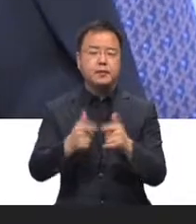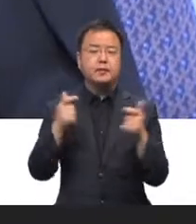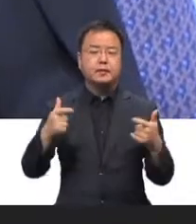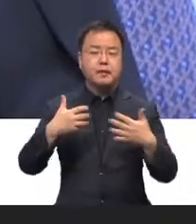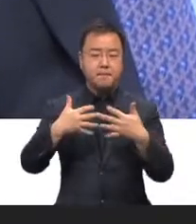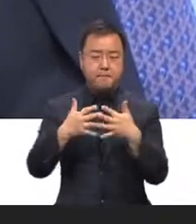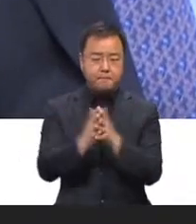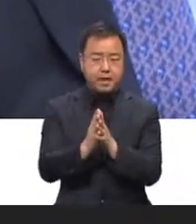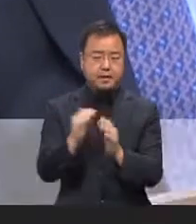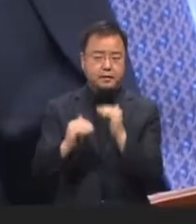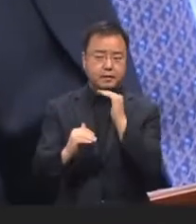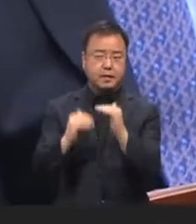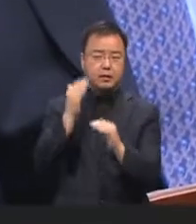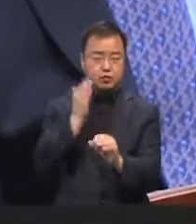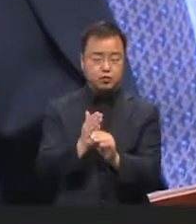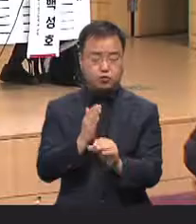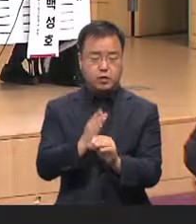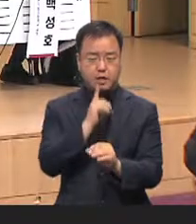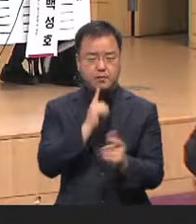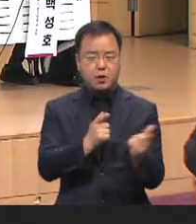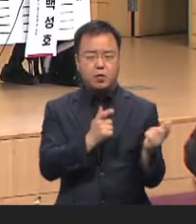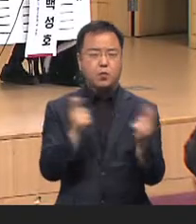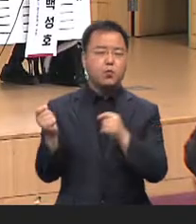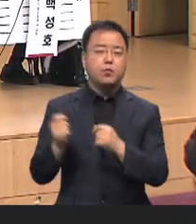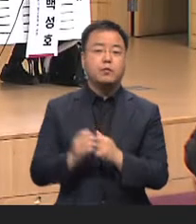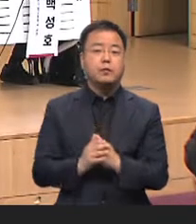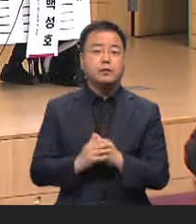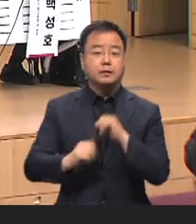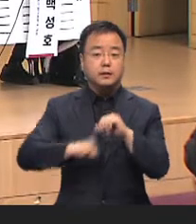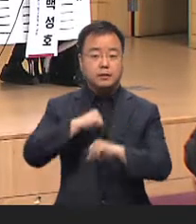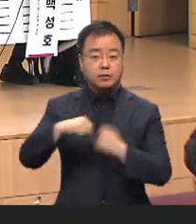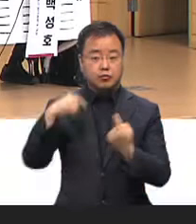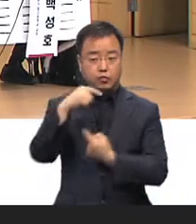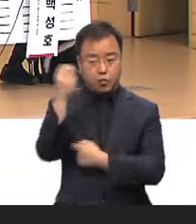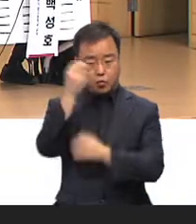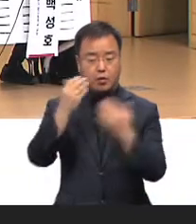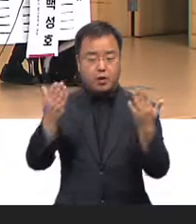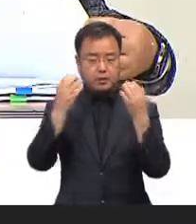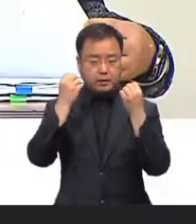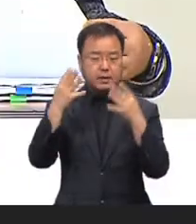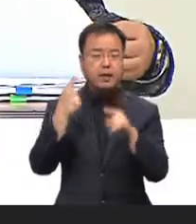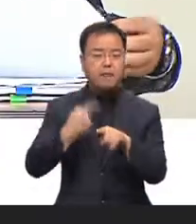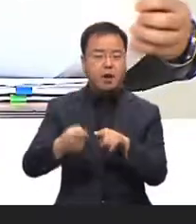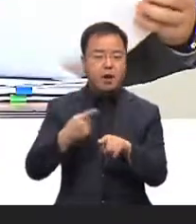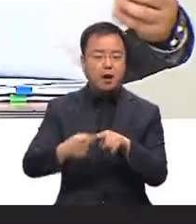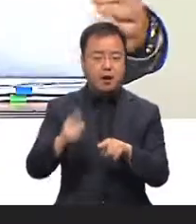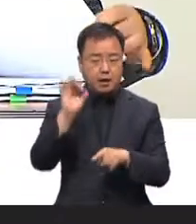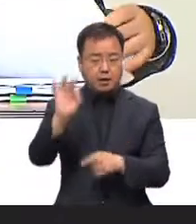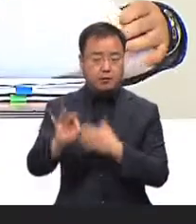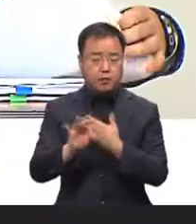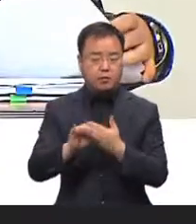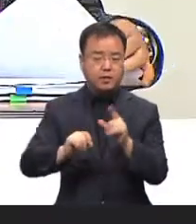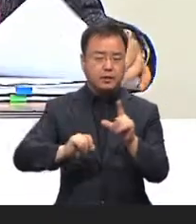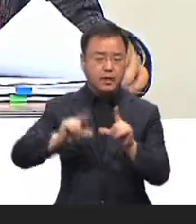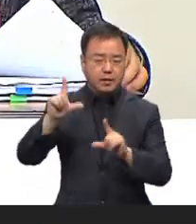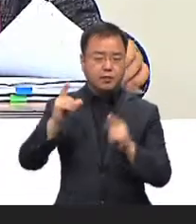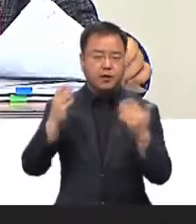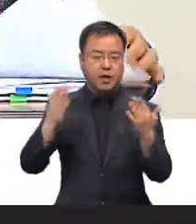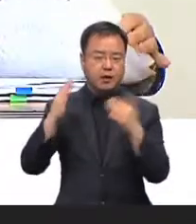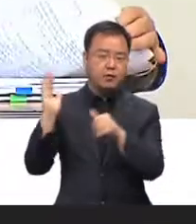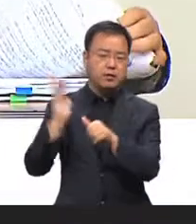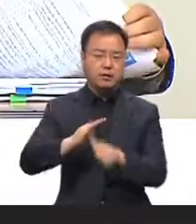절차를 밟고 있다고 입을 모았습니다. 자사고들도 새 평가 지표에 따르면 자사고 대부분이 탈락할 수밖에